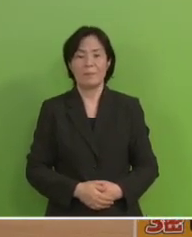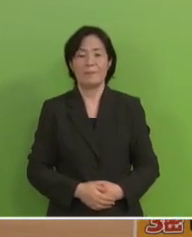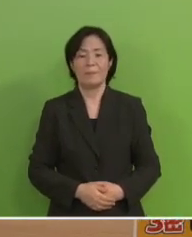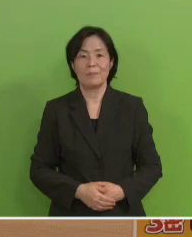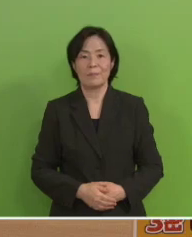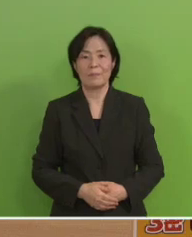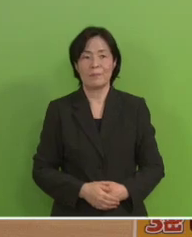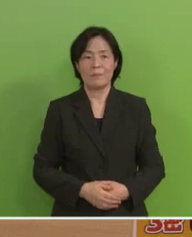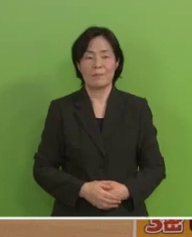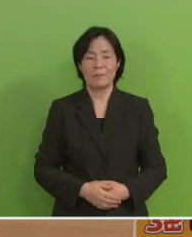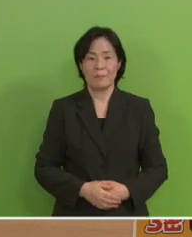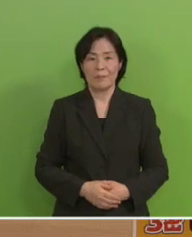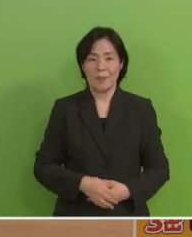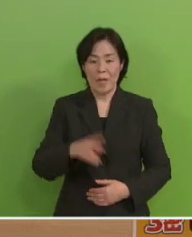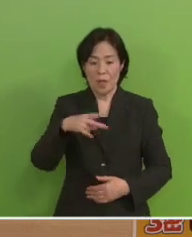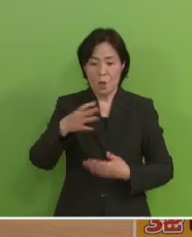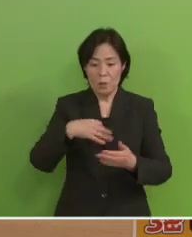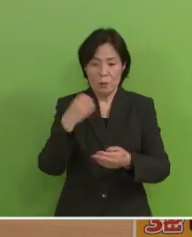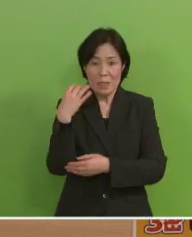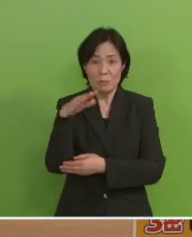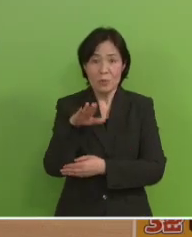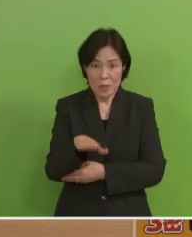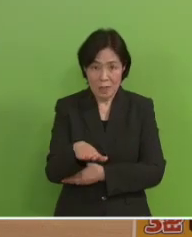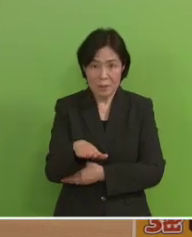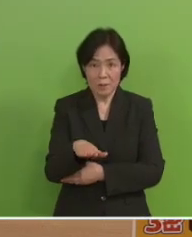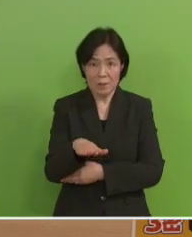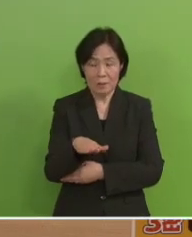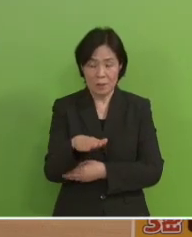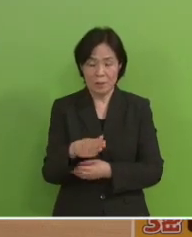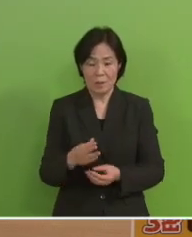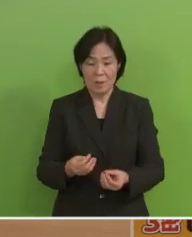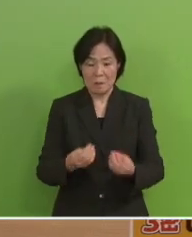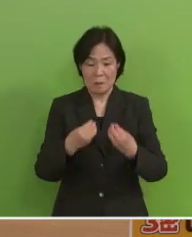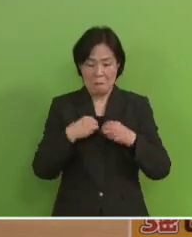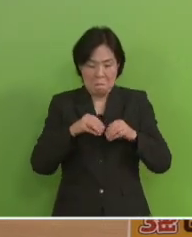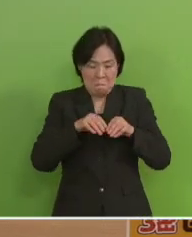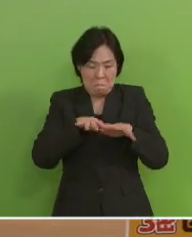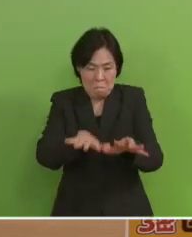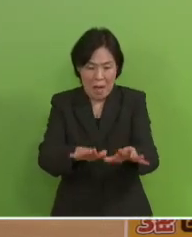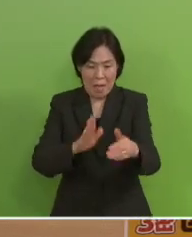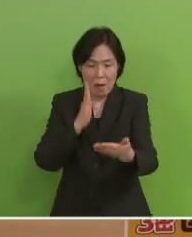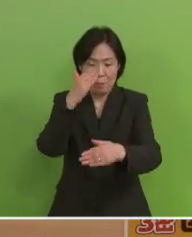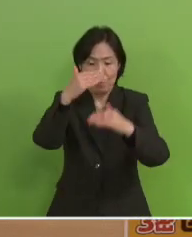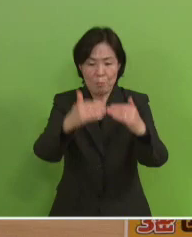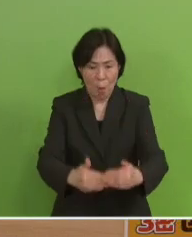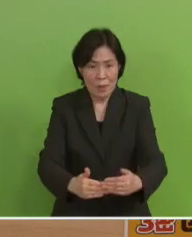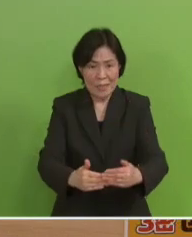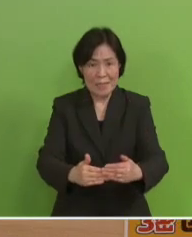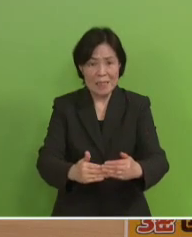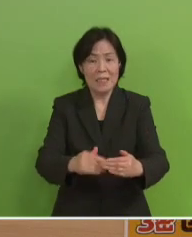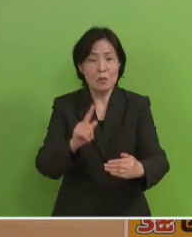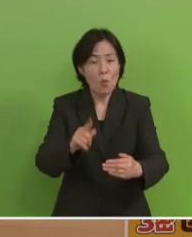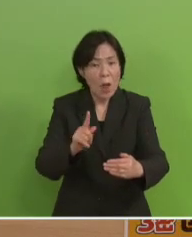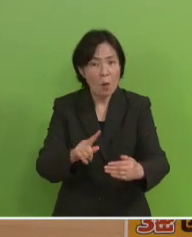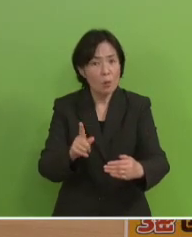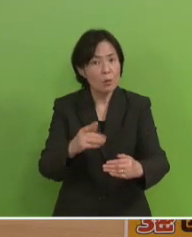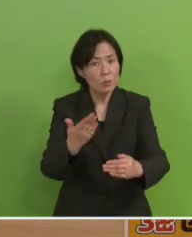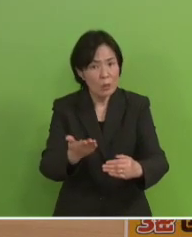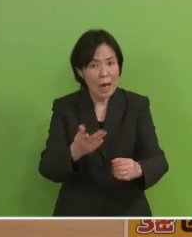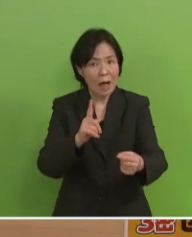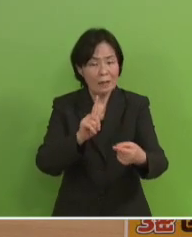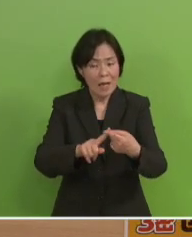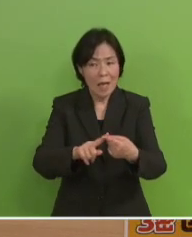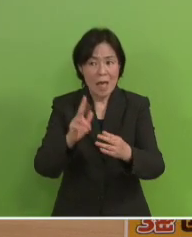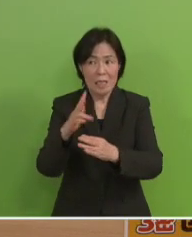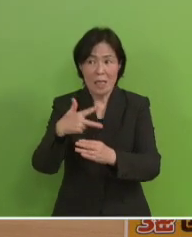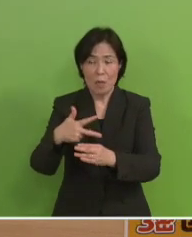はい読売新聞ですね麻婆ちと充填層チャイの適用するかどうかについてですね政府